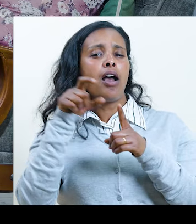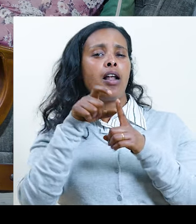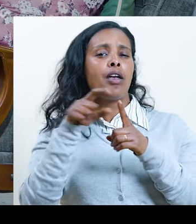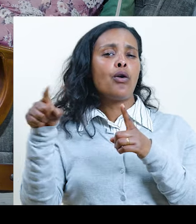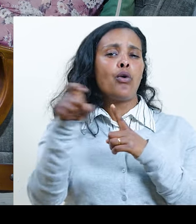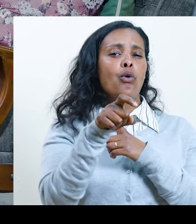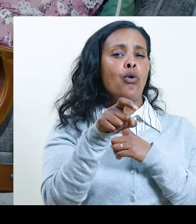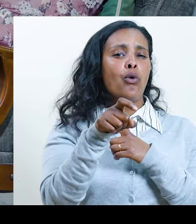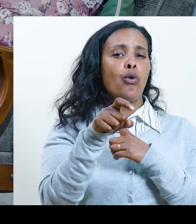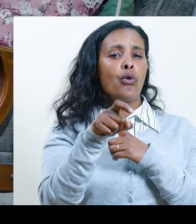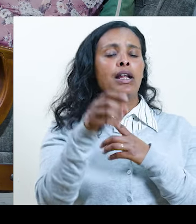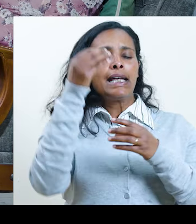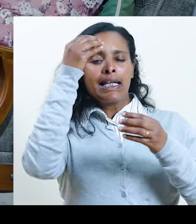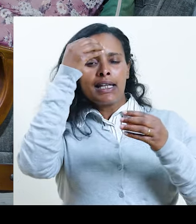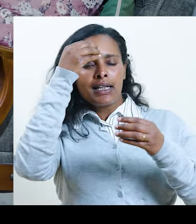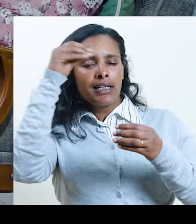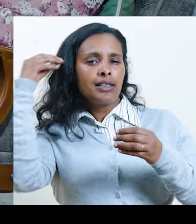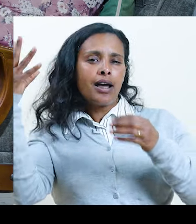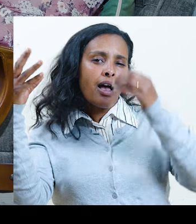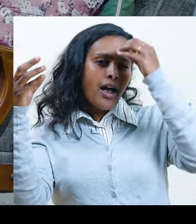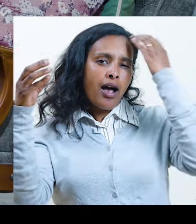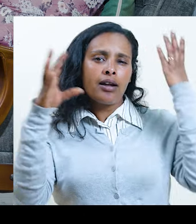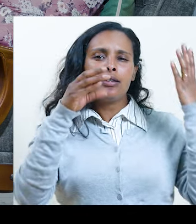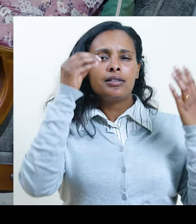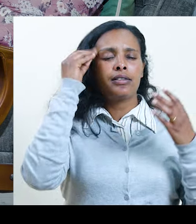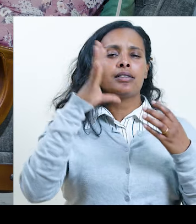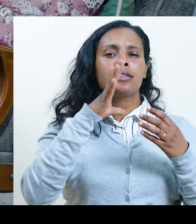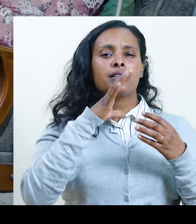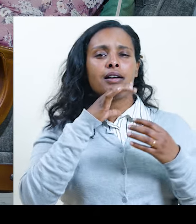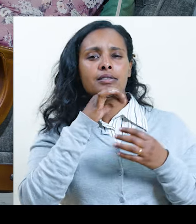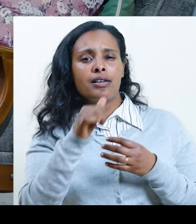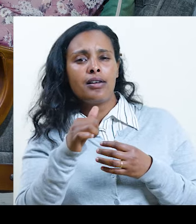ቃልክ ቃሌ ይሁን